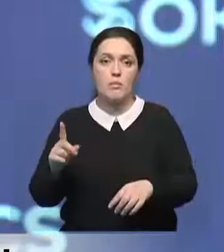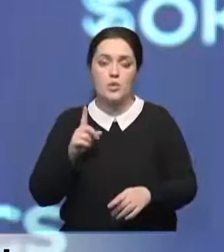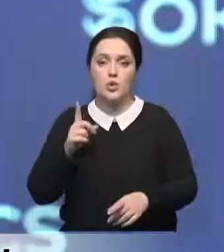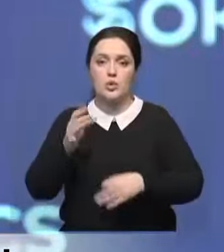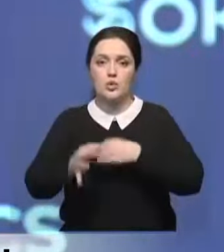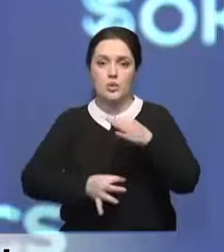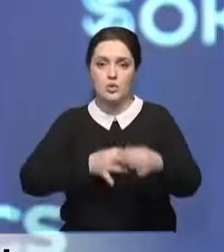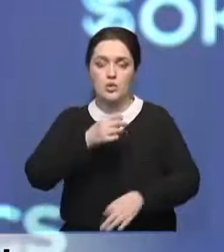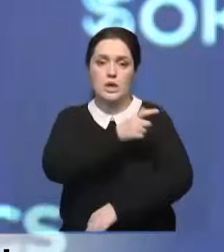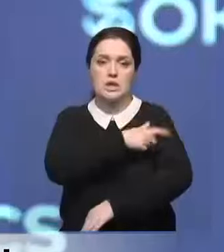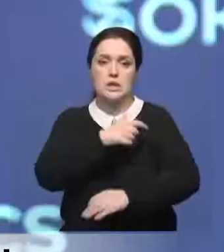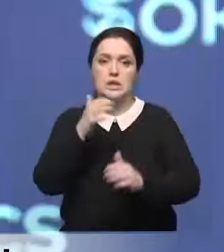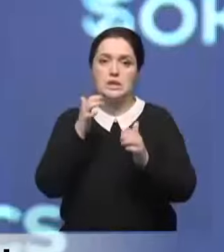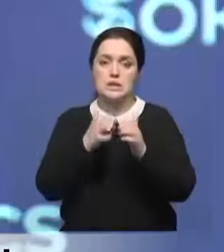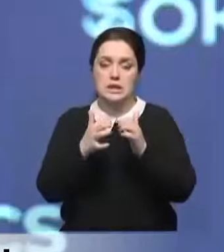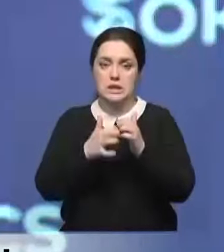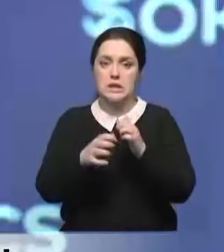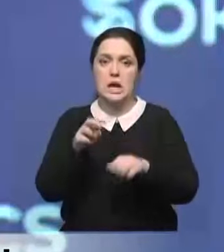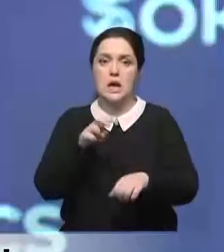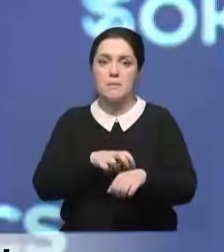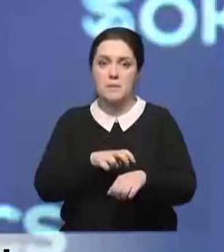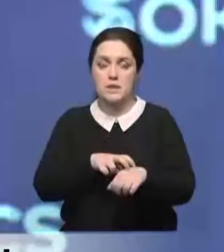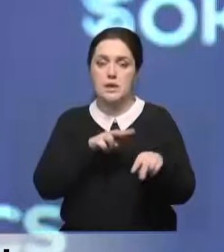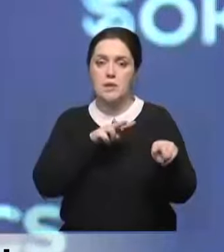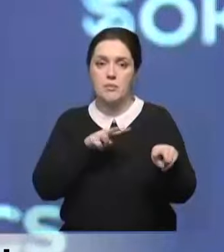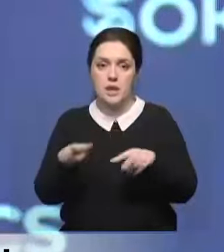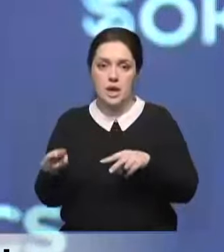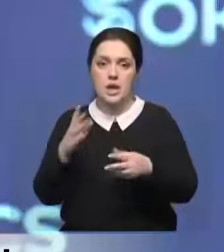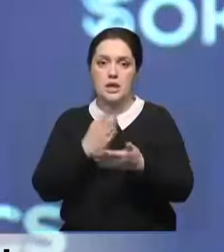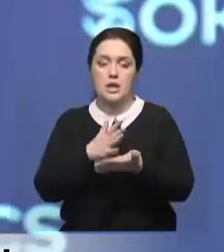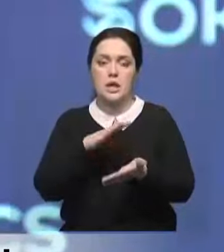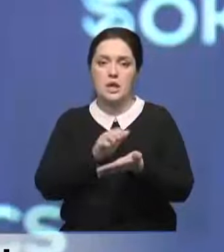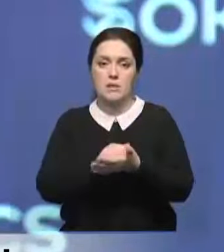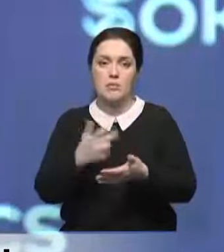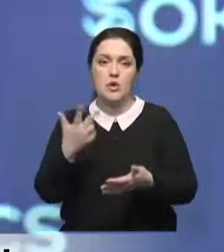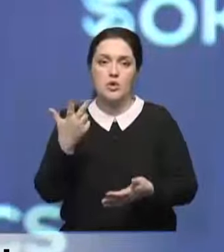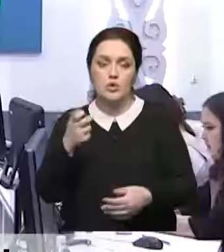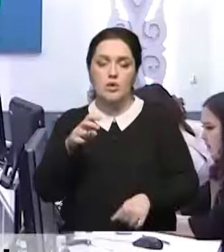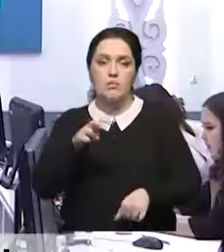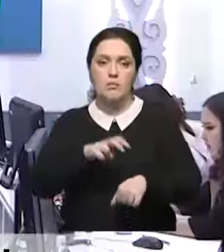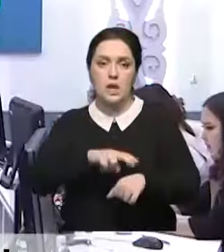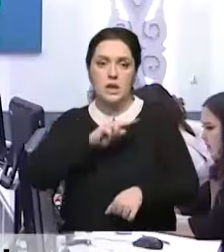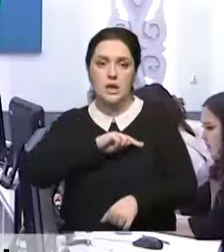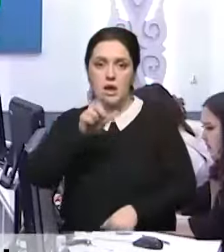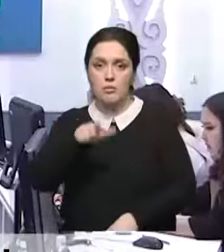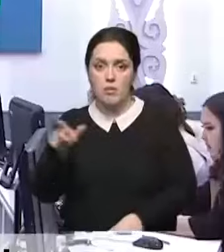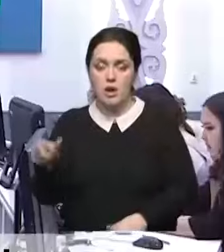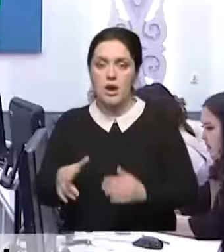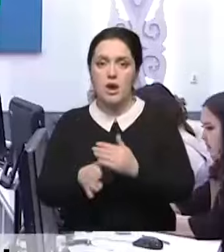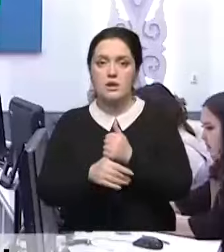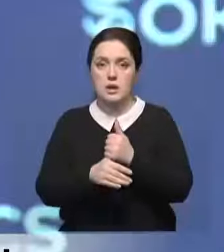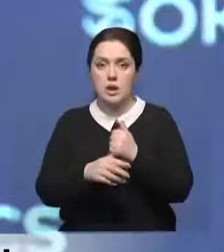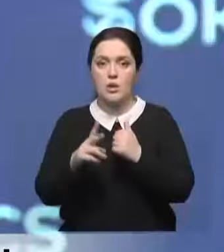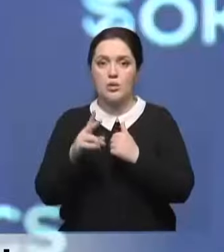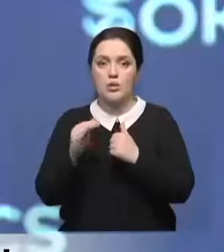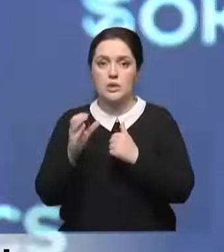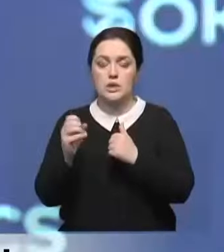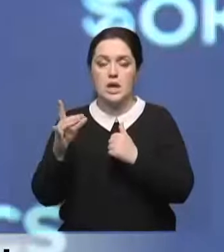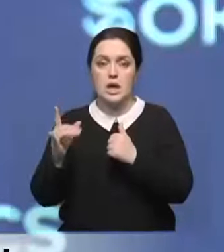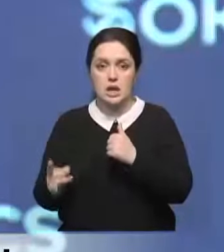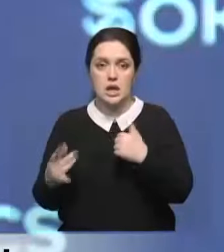круглосуточно дежурят врачи, средний медицинский персонал. Задействовано около 300 медицинских работников. В городах Атырау, Кулсары обстановка в